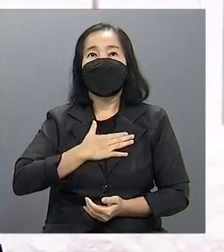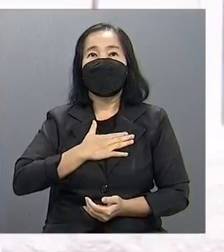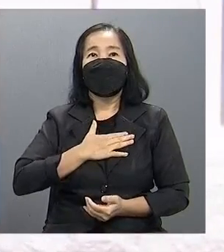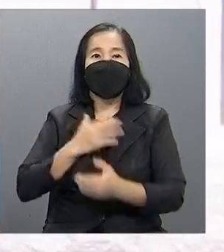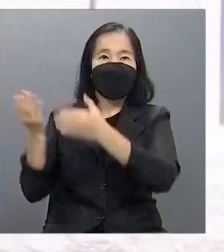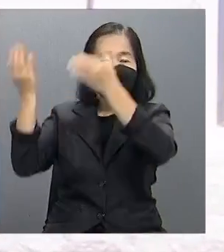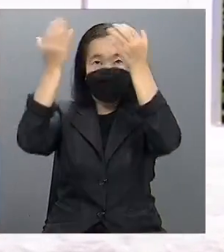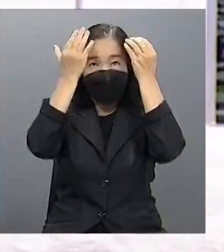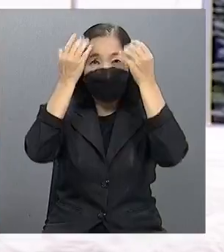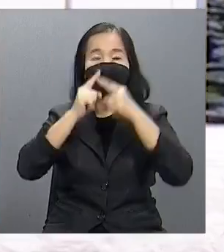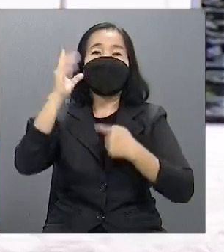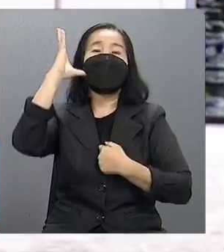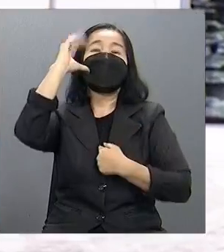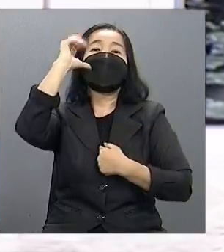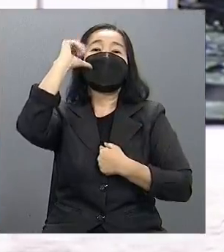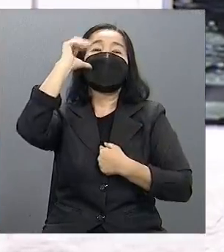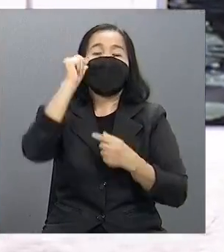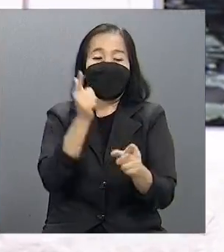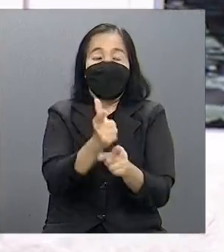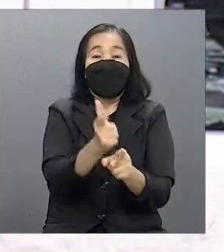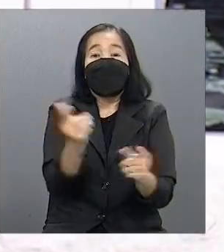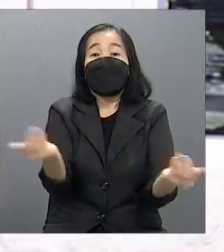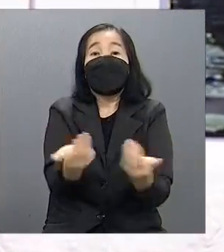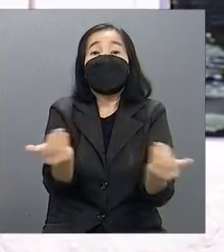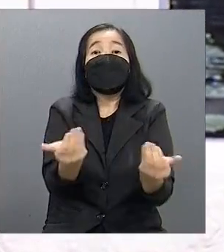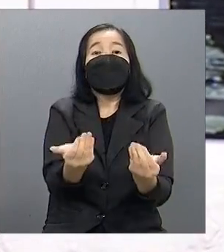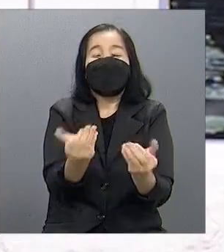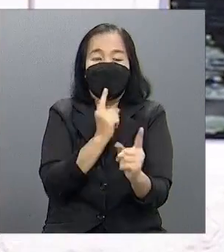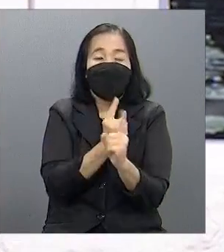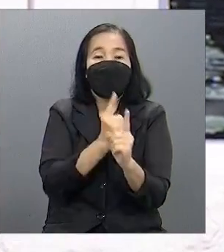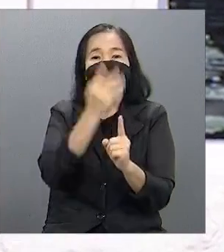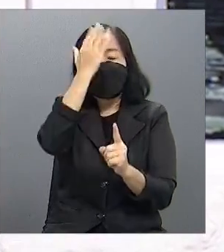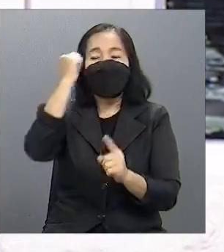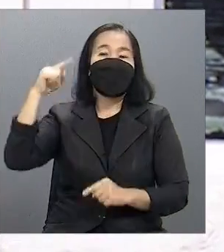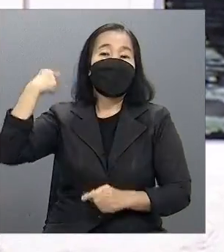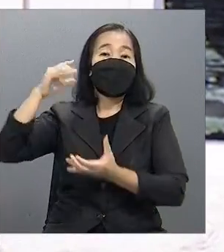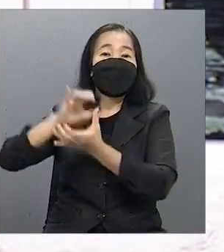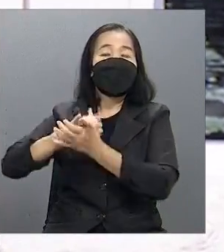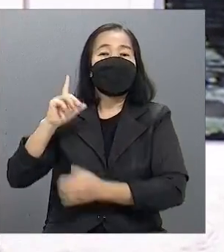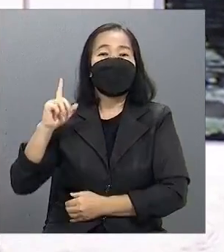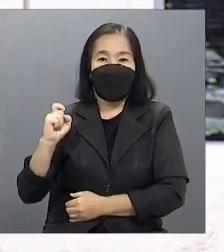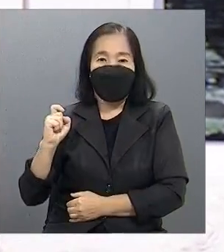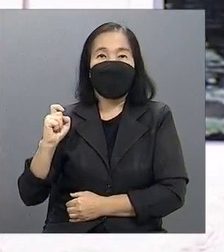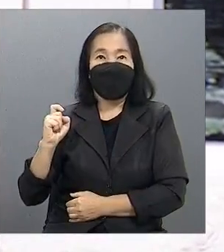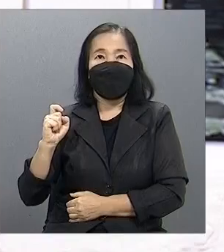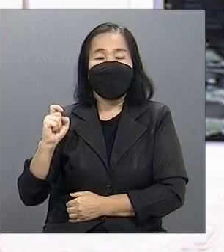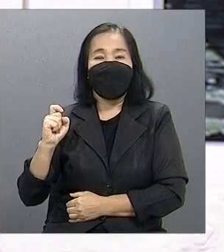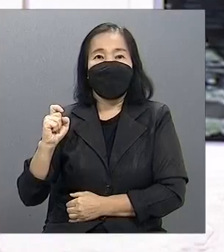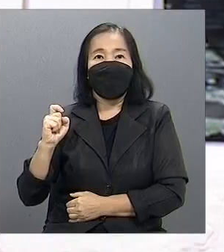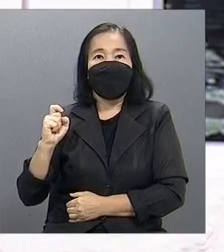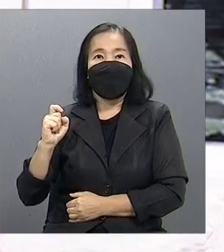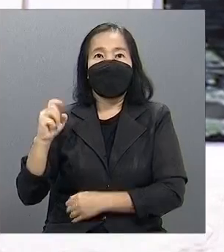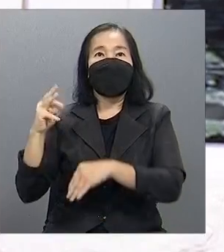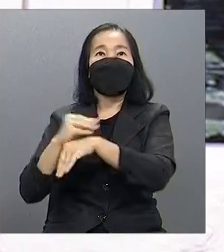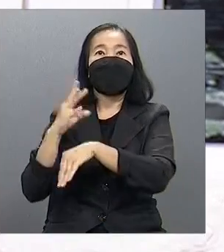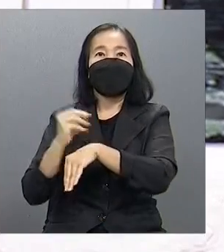พ่อที่เลี้ยงลูกมาคนเดียวเนื่องจากภรรยาผมเสียไปในเรื่องเป็นมะเร็งเลยก็ต้อง